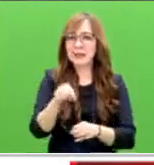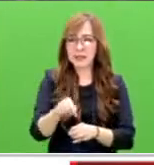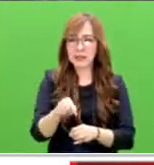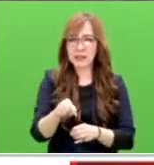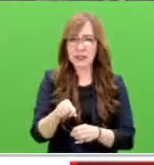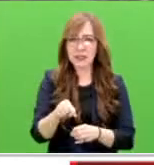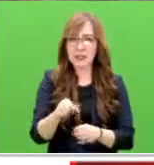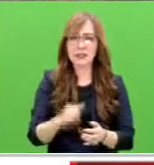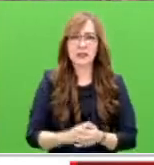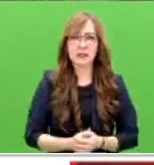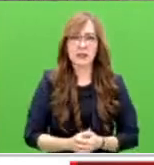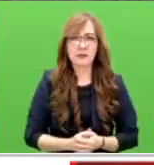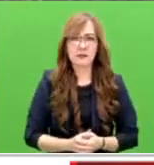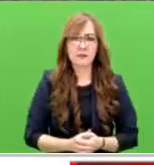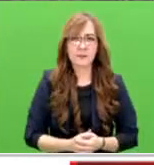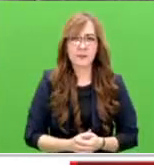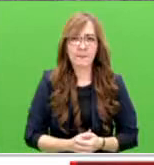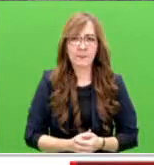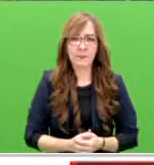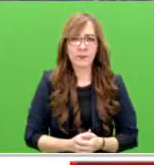bukan diliburkan dalam artian Taris, tapi